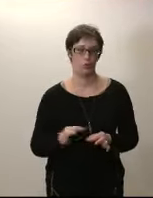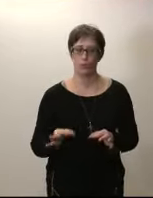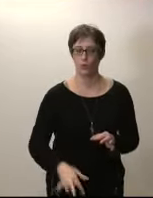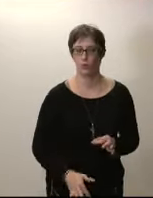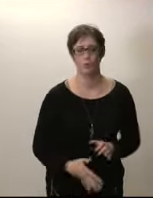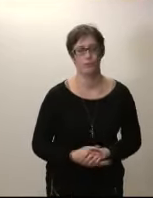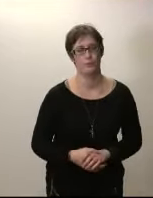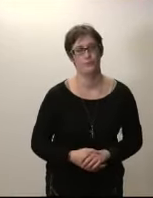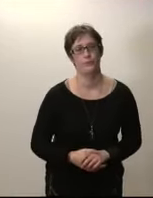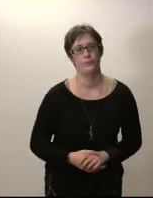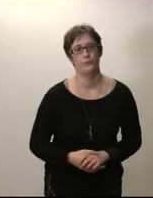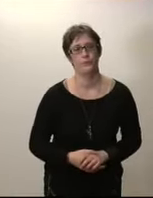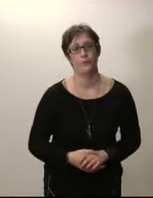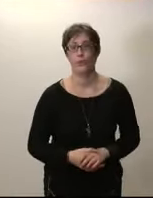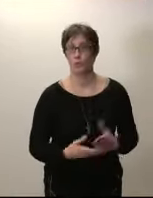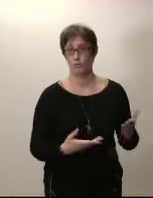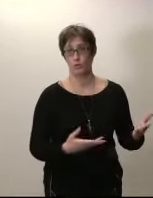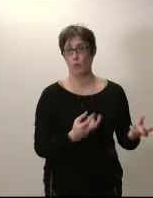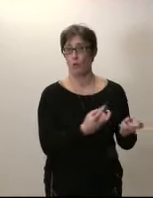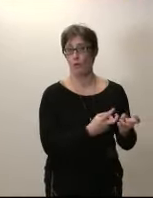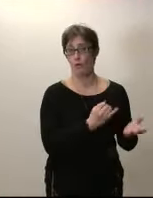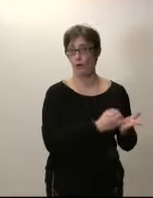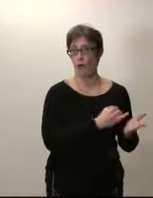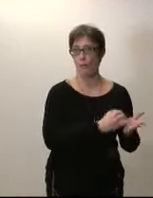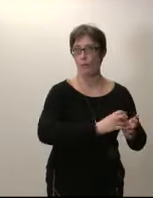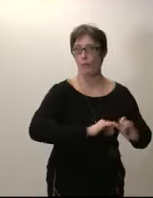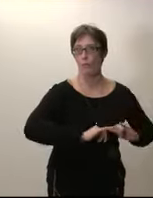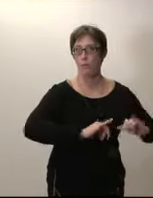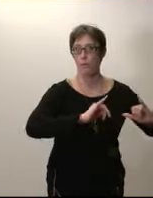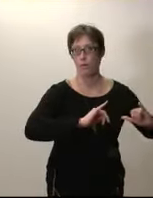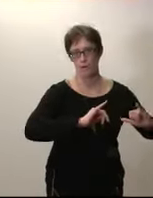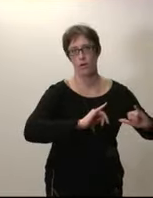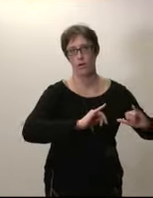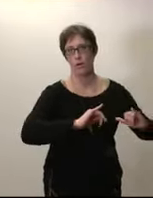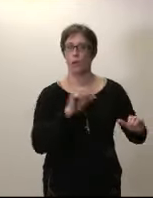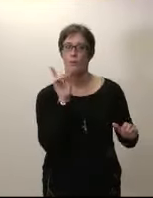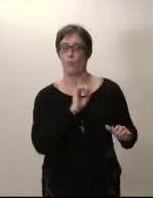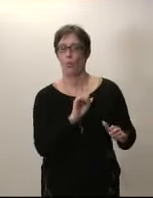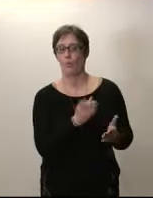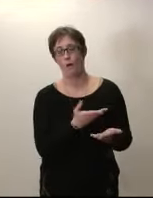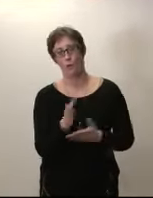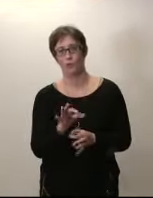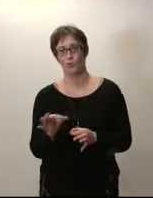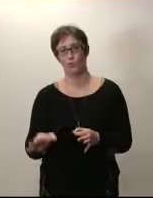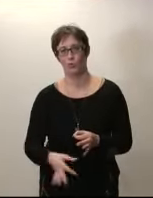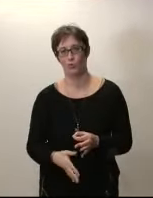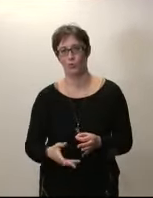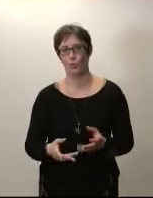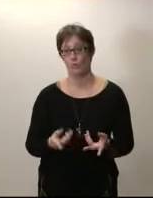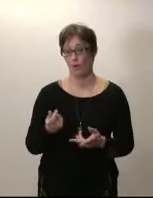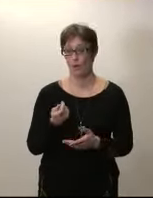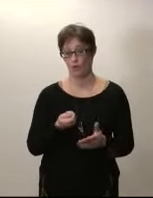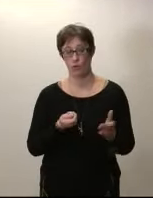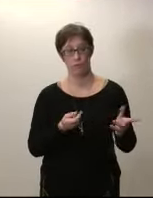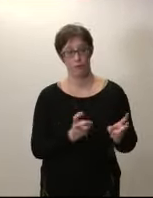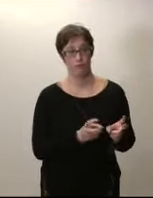pu, plutôt que d'augmenter les impôts dans des proportions aussi importantes, consacrer une partie de cette somme au remboursement